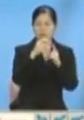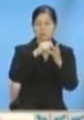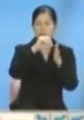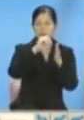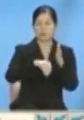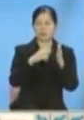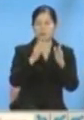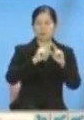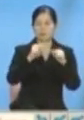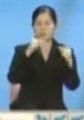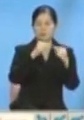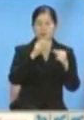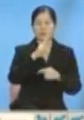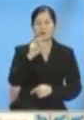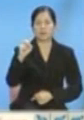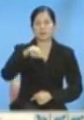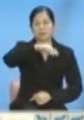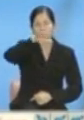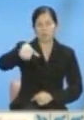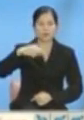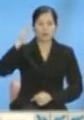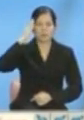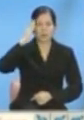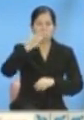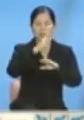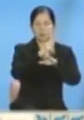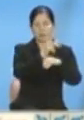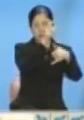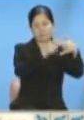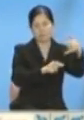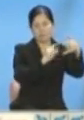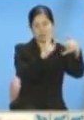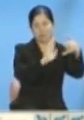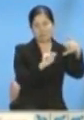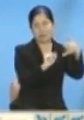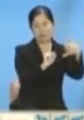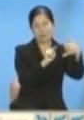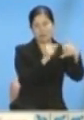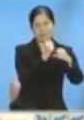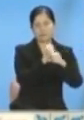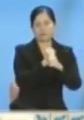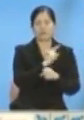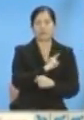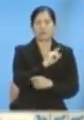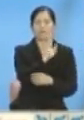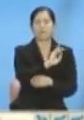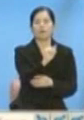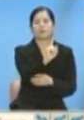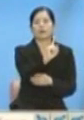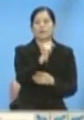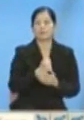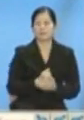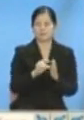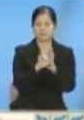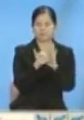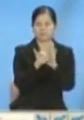ภานี้ได้รับรู้ว่าท่านประธานเป็นอย่างไรในการทำหน้าที่ประธานกลับมาสู่ประเด็นสุดท้ายครับท่านประ